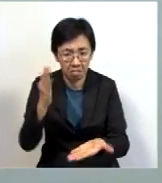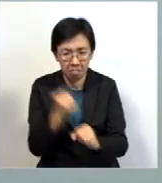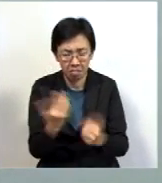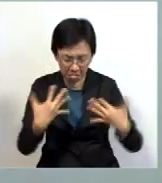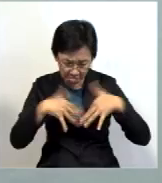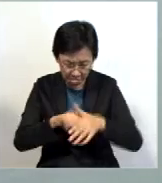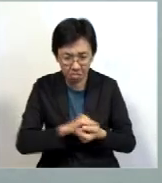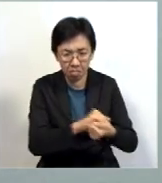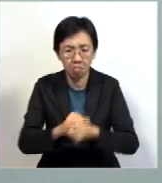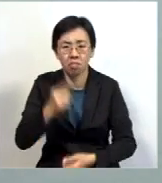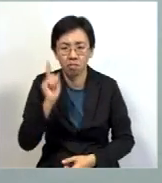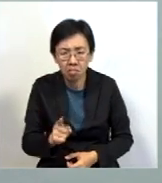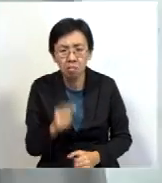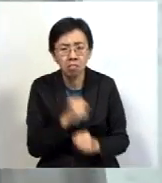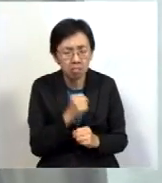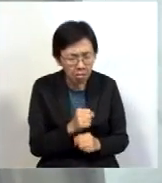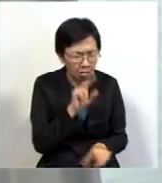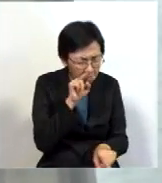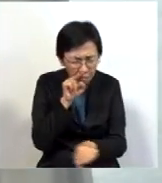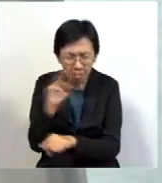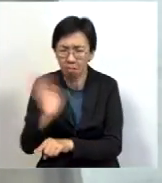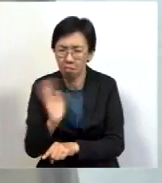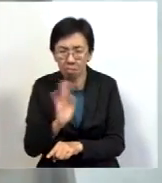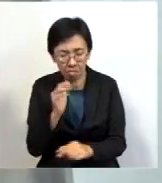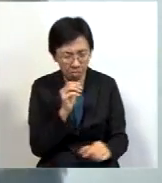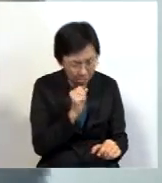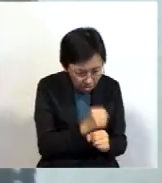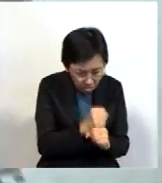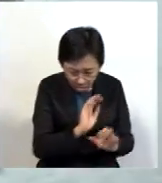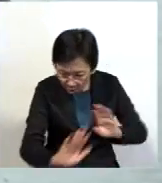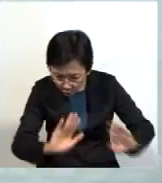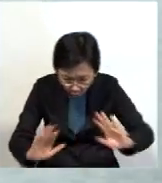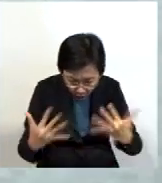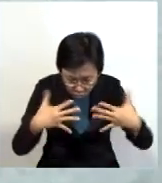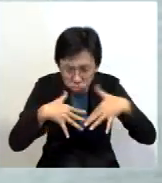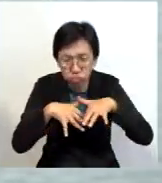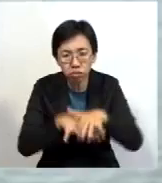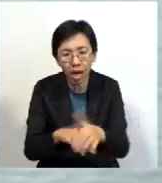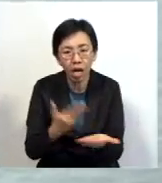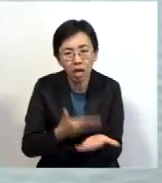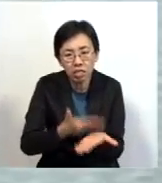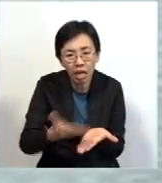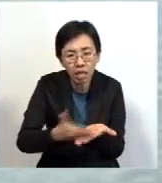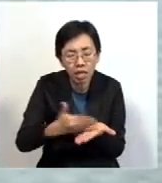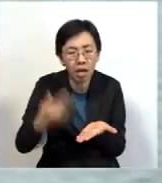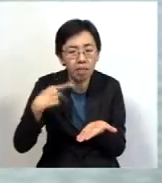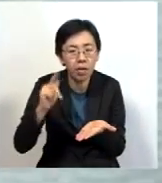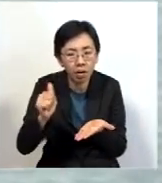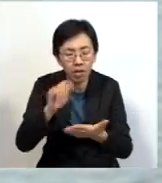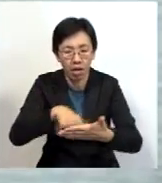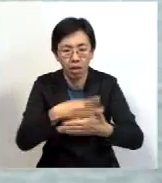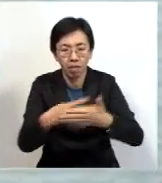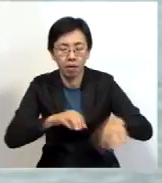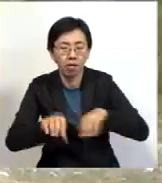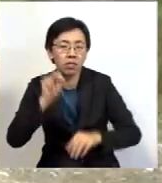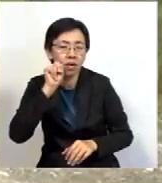จริงลดความซ้ำซ้อนใช้งบประมาณอย่างมีประสิทธิภาพแล้วก็สามารถที่จะขับเคลื่อนแผนแม่บทการบริหารจัดการ